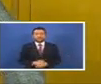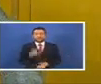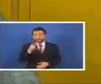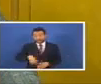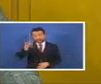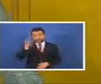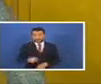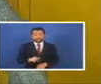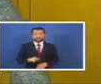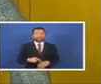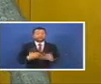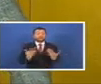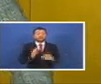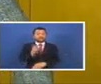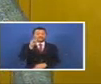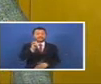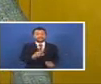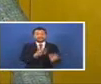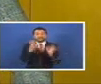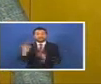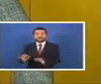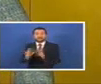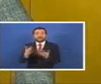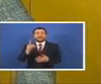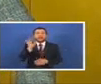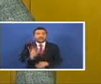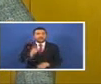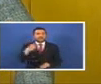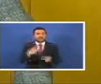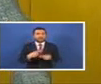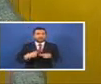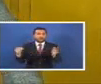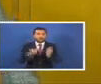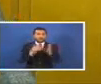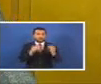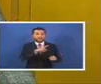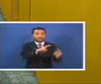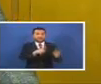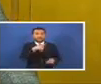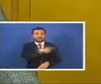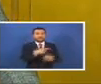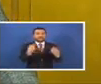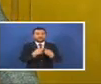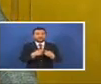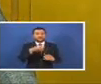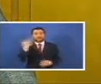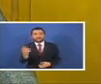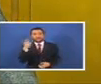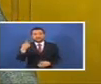Bugün yaşanan şeyin de ille bir ad koymak gerekirse Çanakkale Savaşı'ndan başka